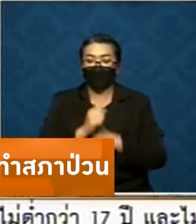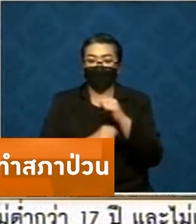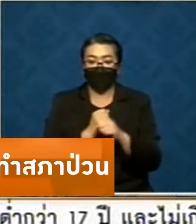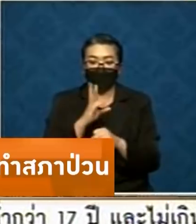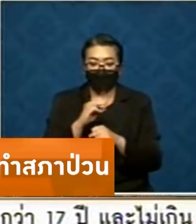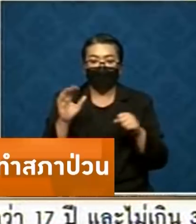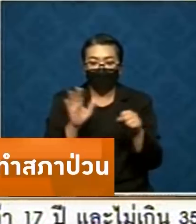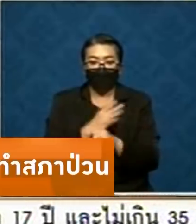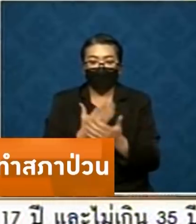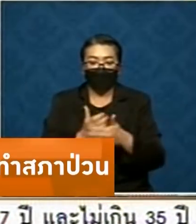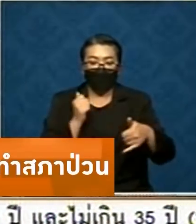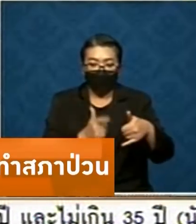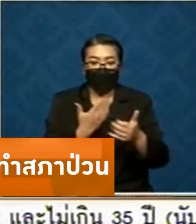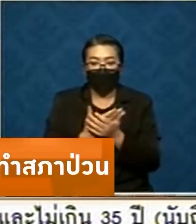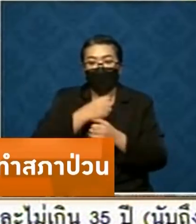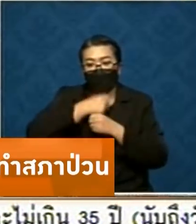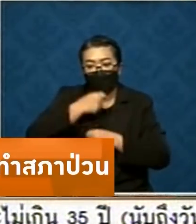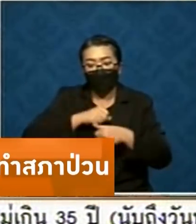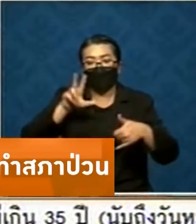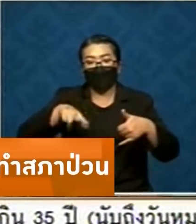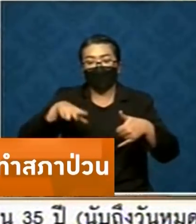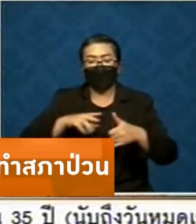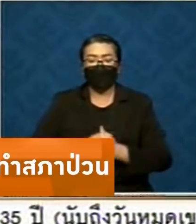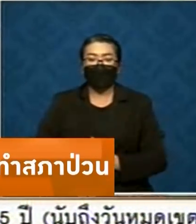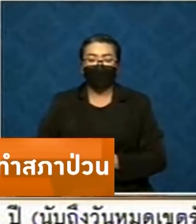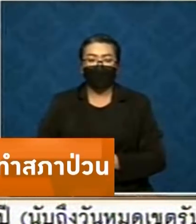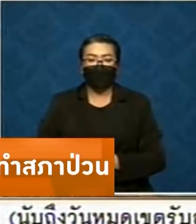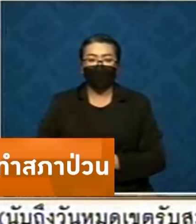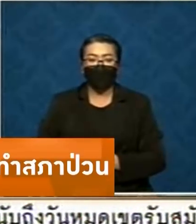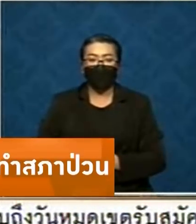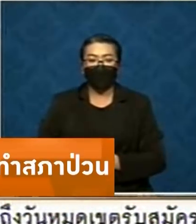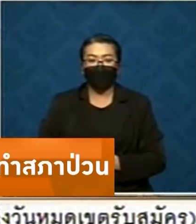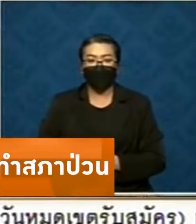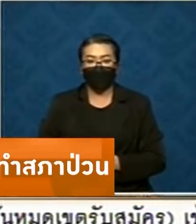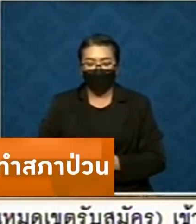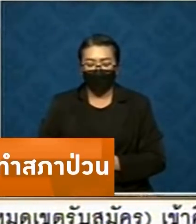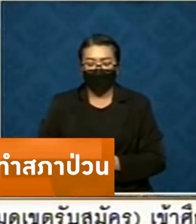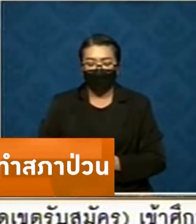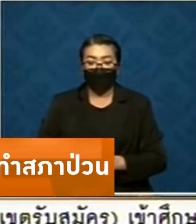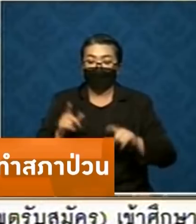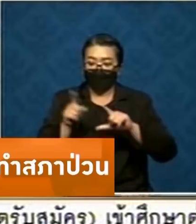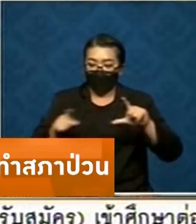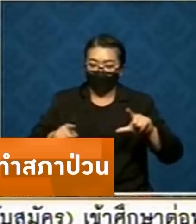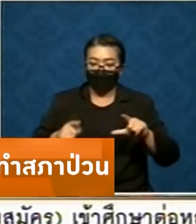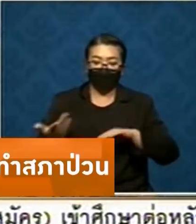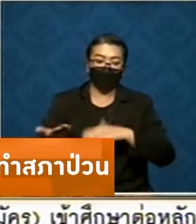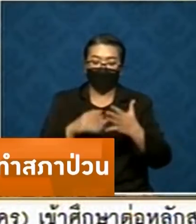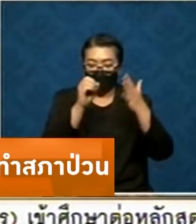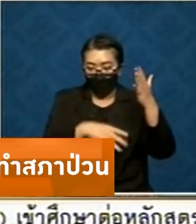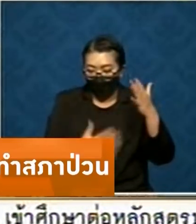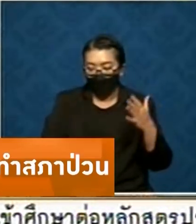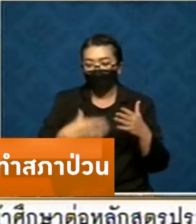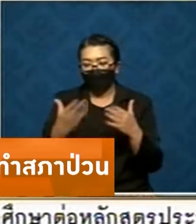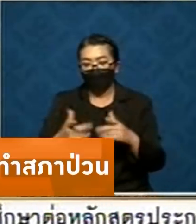อาจจะไม่ได้มีการสื่อสารในฝั่งฝ่ายค้านกันนะครับส่วน 9ไกลเองนั้นก็เห็นว่าเรื่องบำนาญนั้นเป็นเรื่องที่ตัวเองเป็นคนเสนอเข้ามา